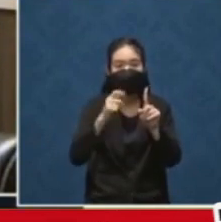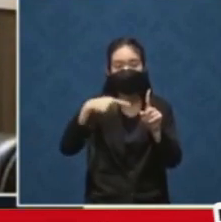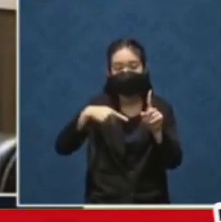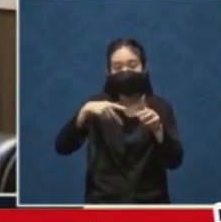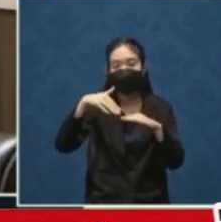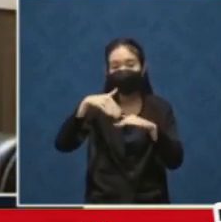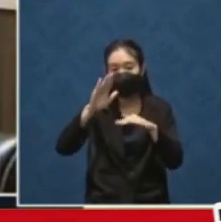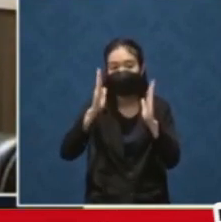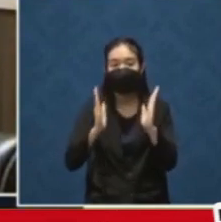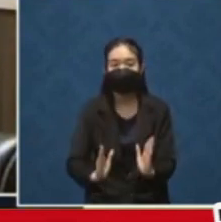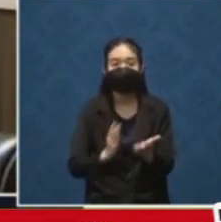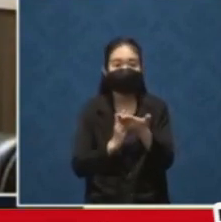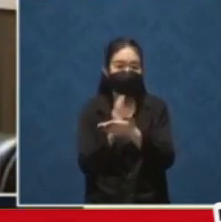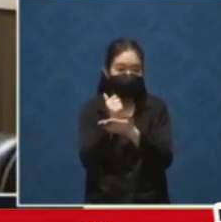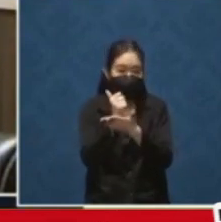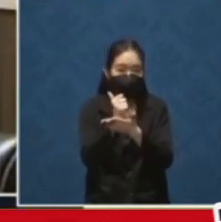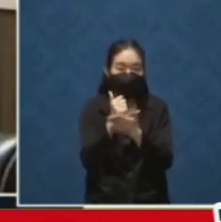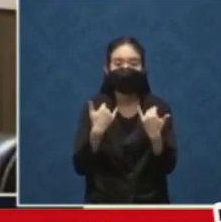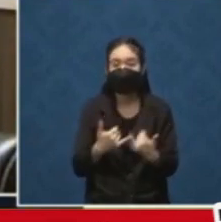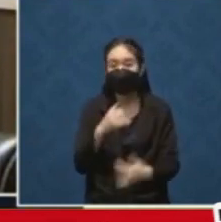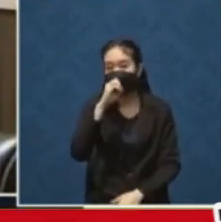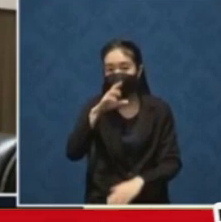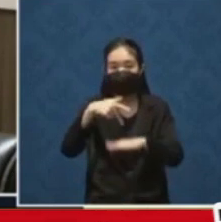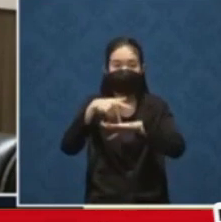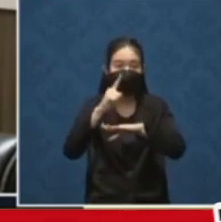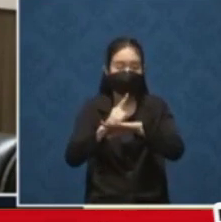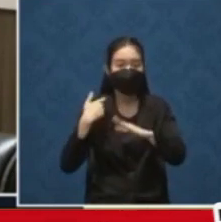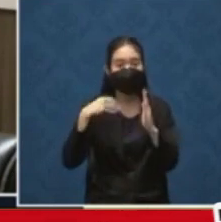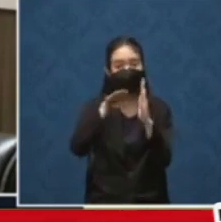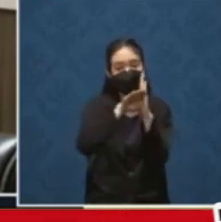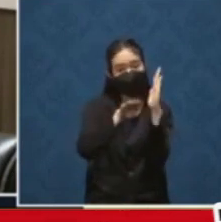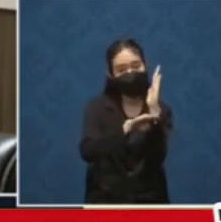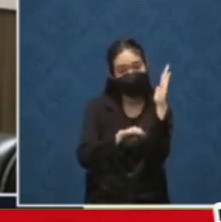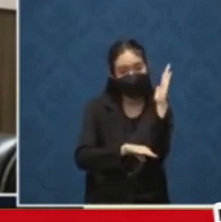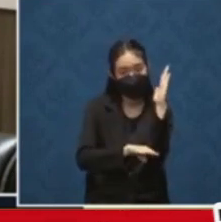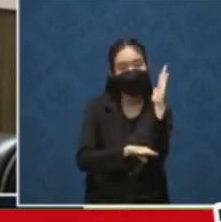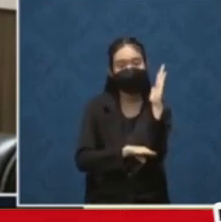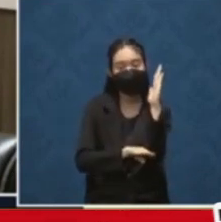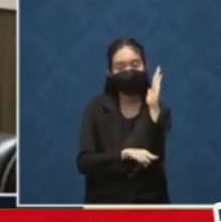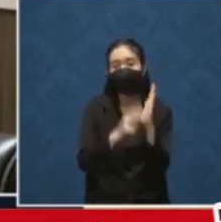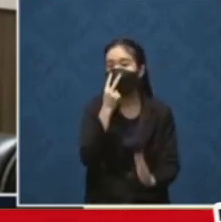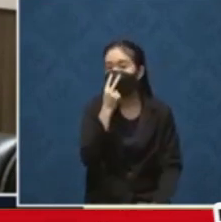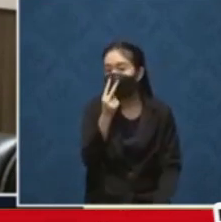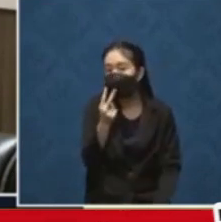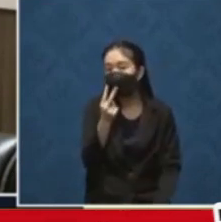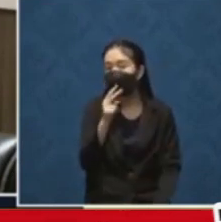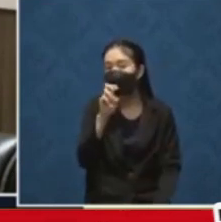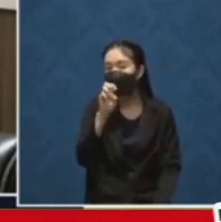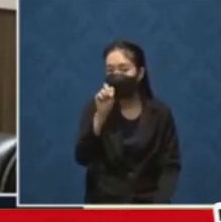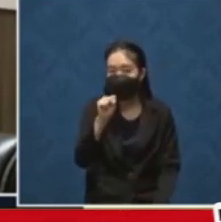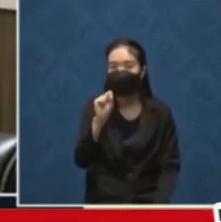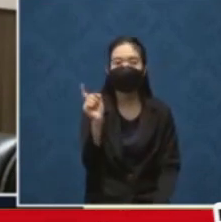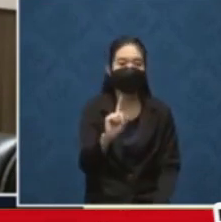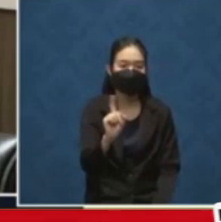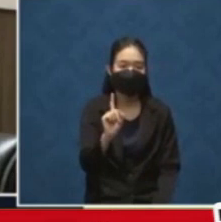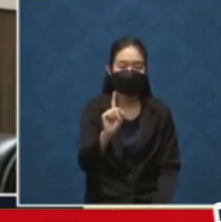160 คนเสร็ในช่วนี้ขอใหญ่กับฟรรมทานว่า ในการเนของสอสวนนั้นก็คงจะต้องไปดูทั้งน